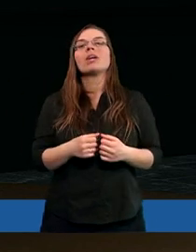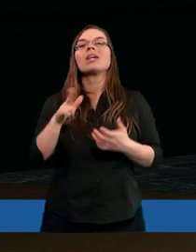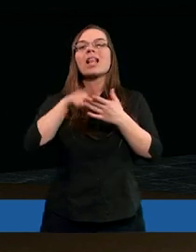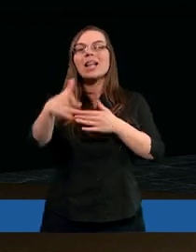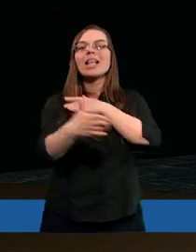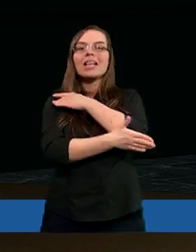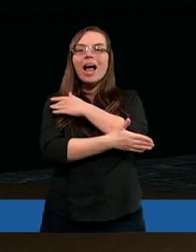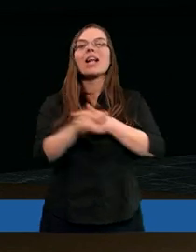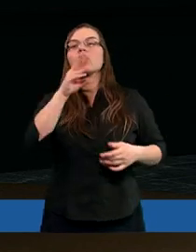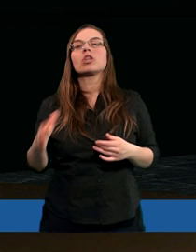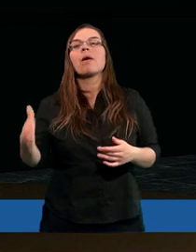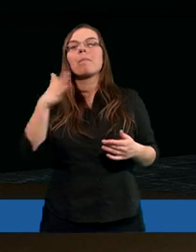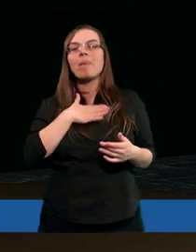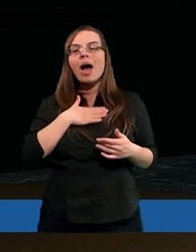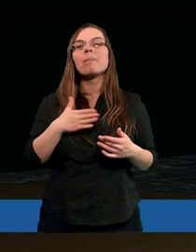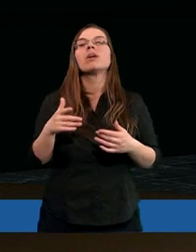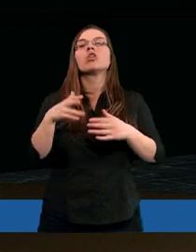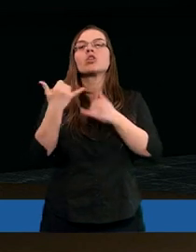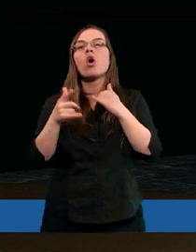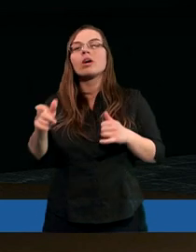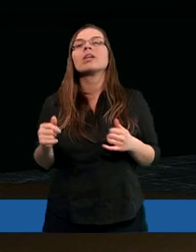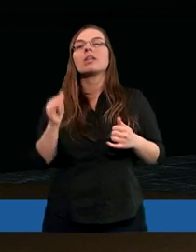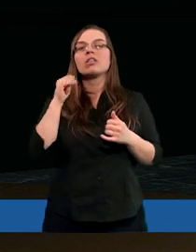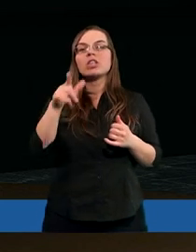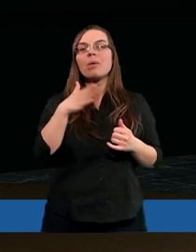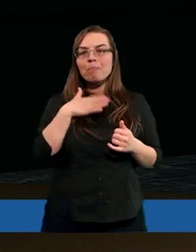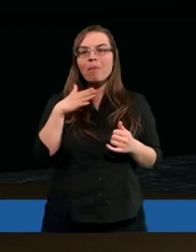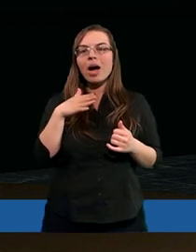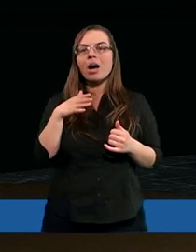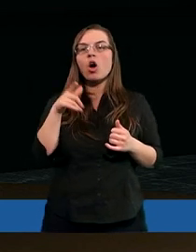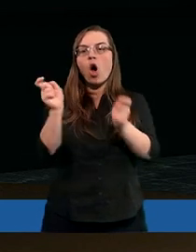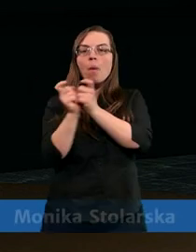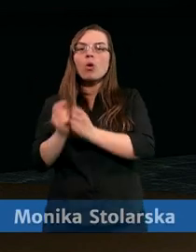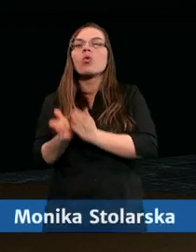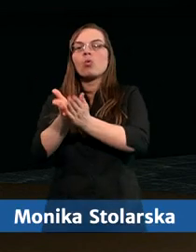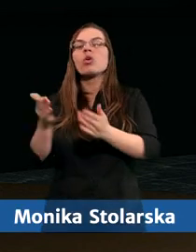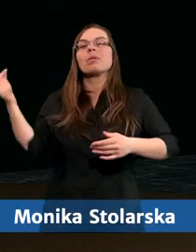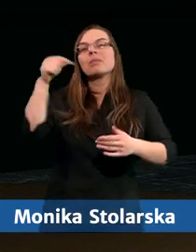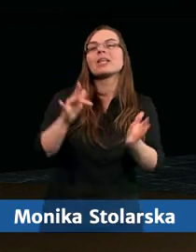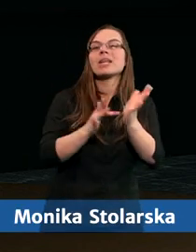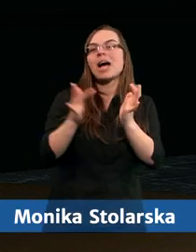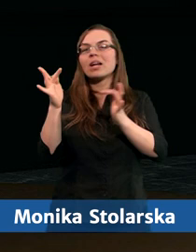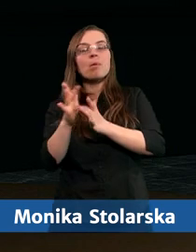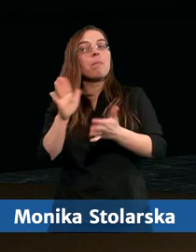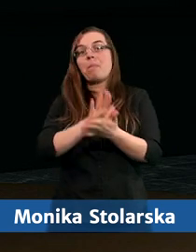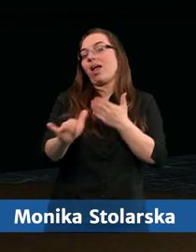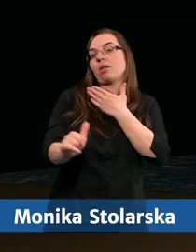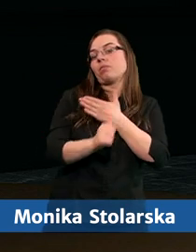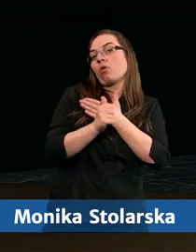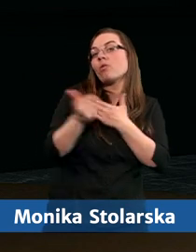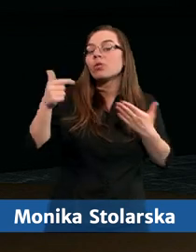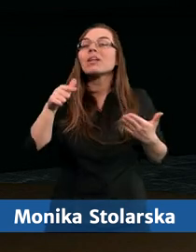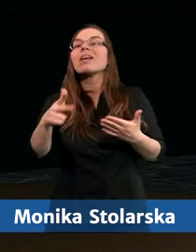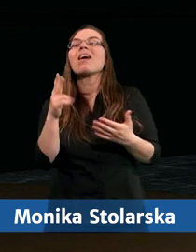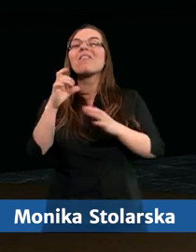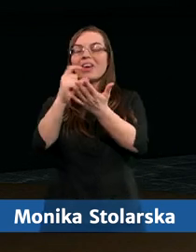na tej zasadzie, że mamy zburzone morze, późna noc i oto obok łodzi przechodzi Pan Jezus, idąc po wodzie. I